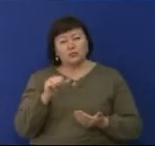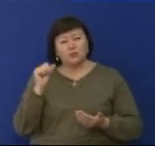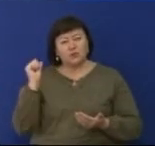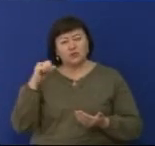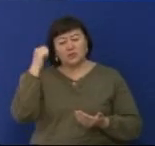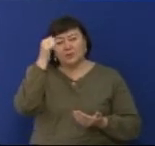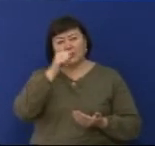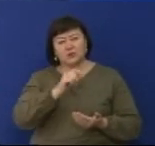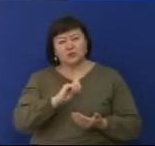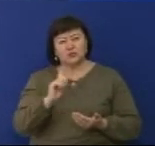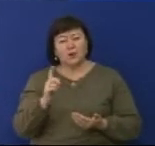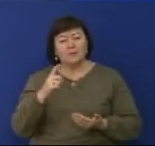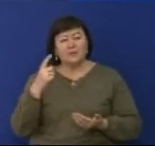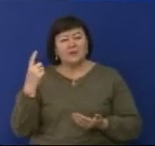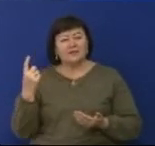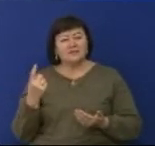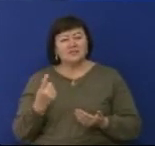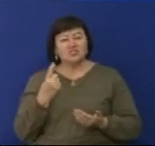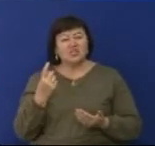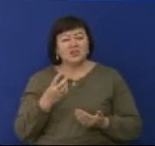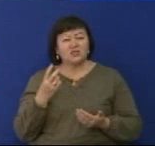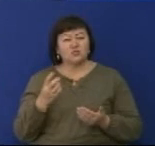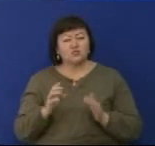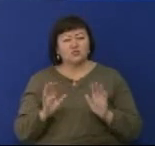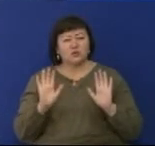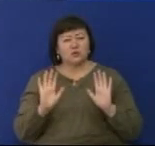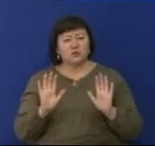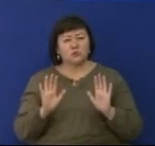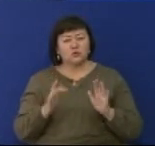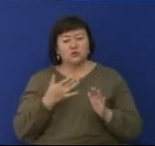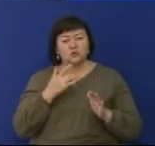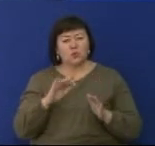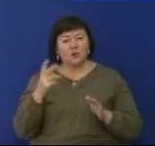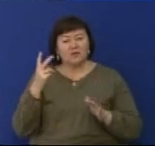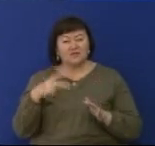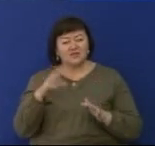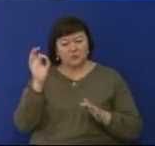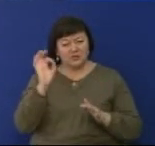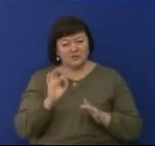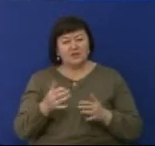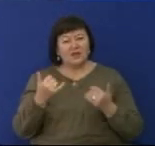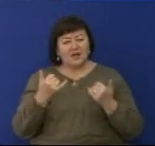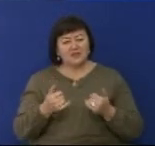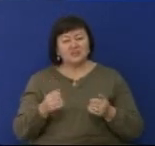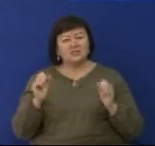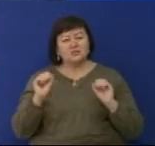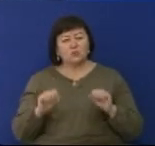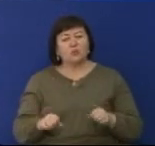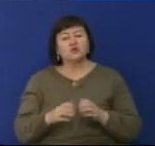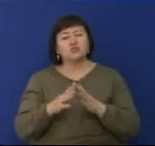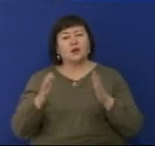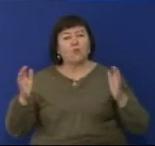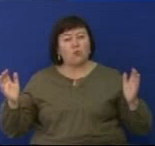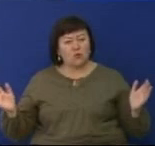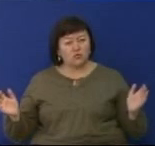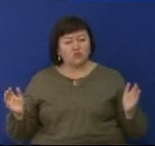так что первоначальный взнос составлял строго 20 процентов от стоимости жилья то теперь уже можно наносить больше